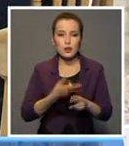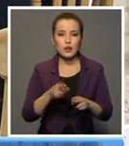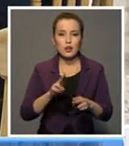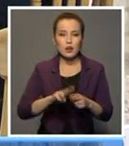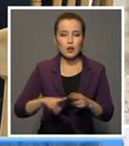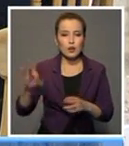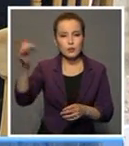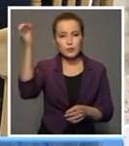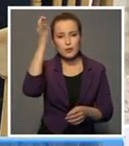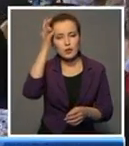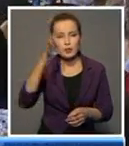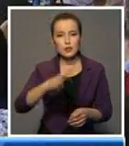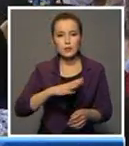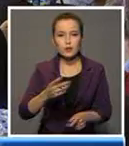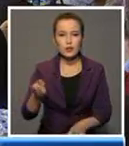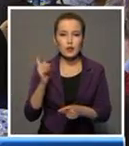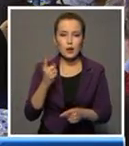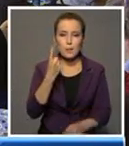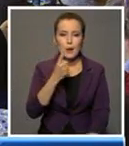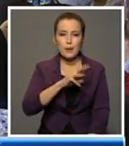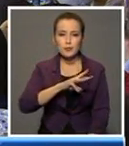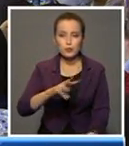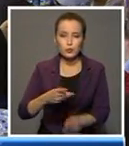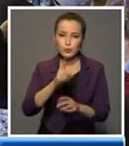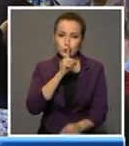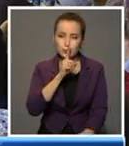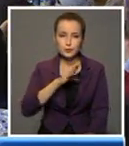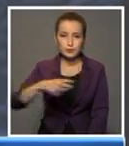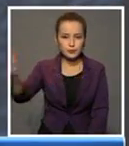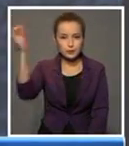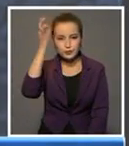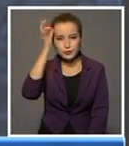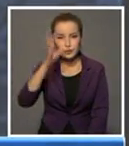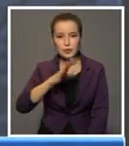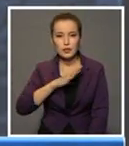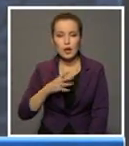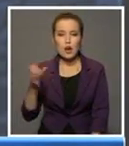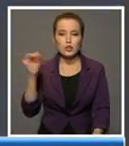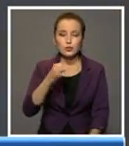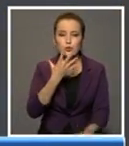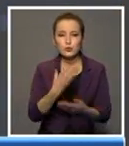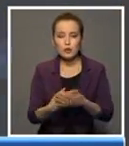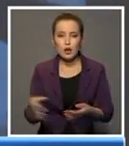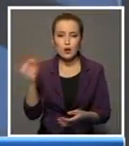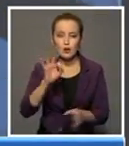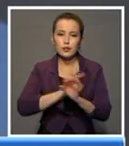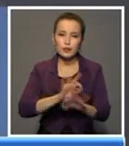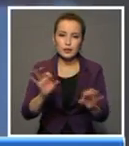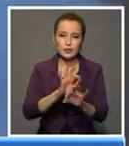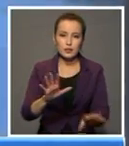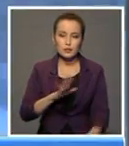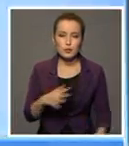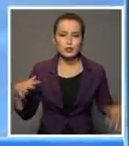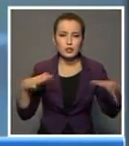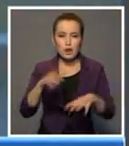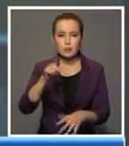жылдарды майдан даласында мәңгіге қалған қаруластарын бір минут үнсіздікпен еске алып, бір-біріне бастан өткен оқиғаларын баян етті.